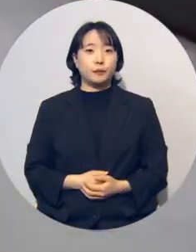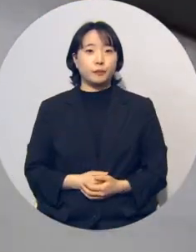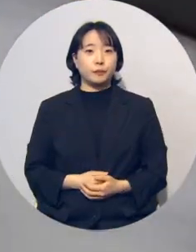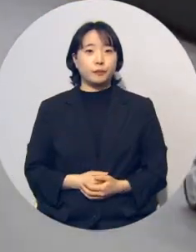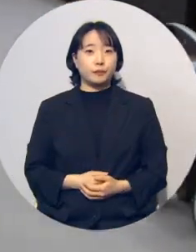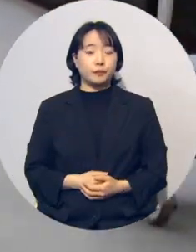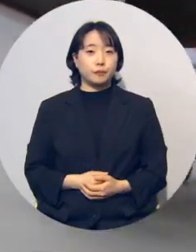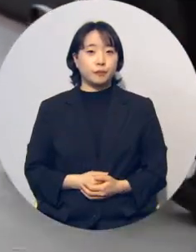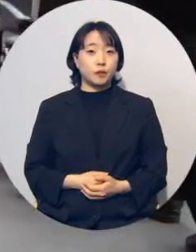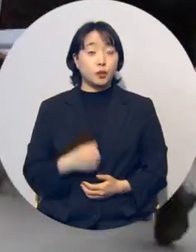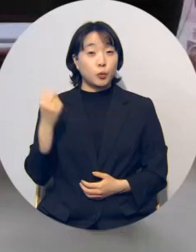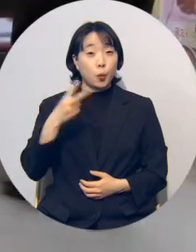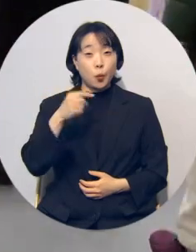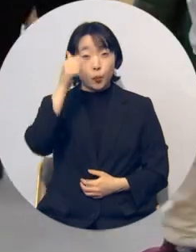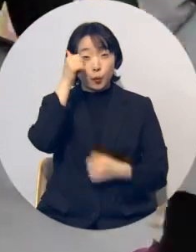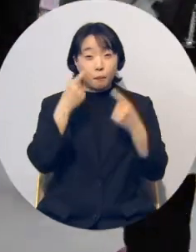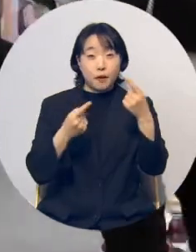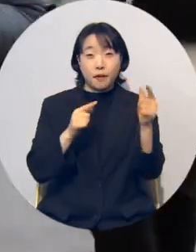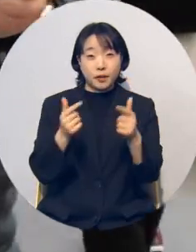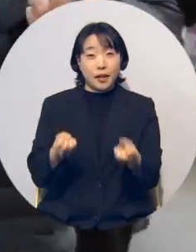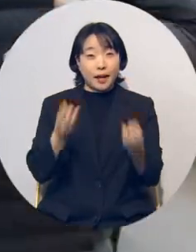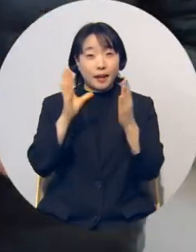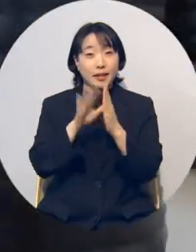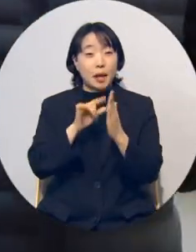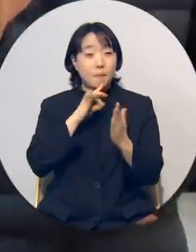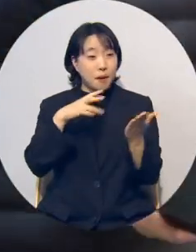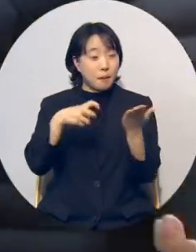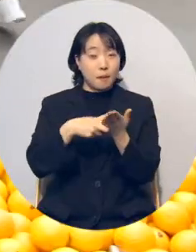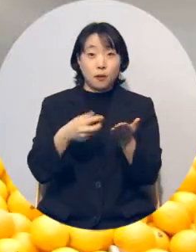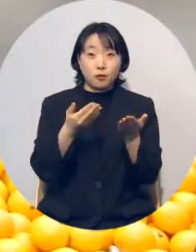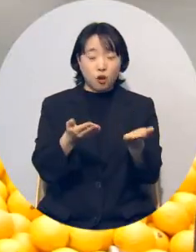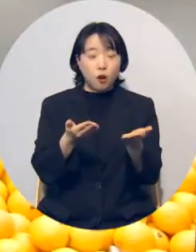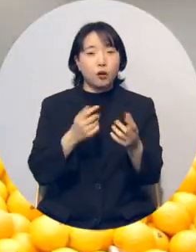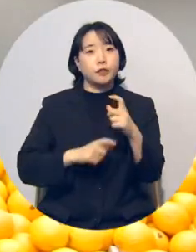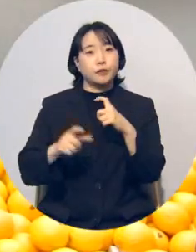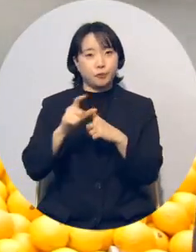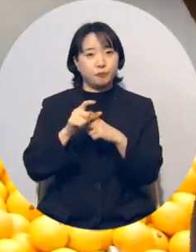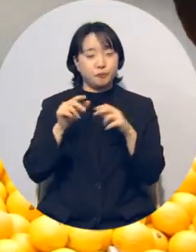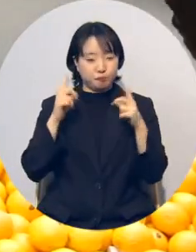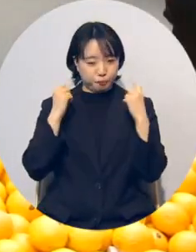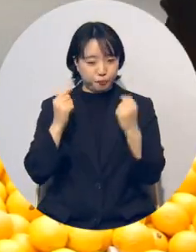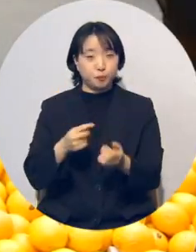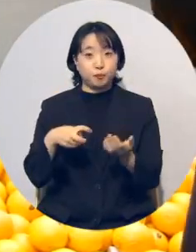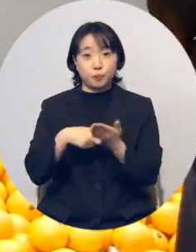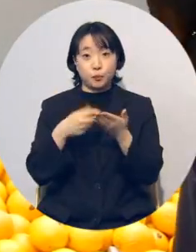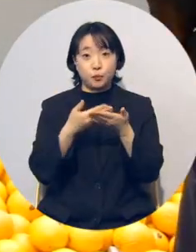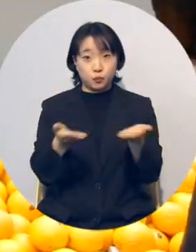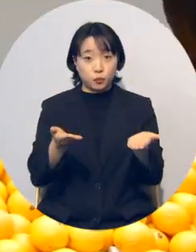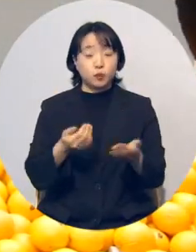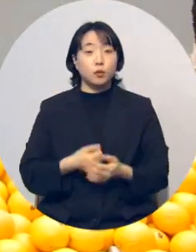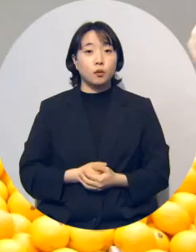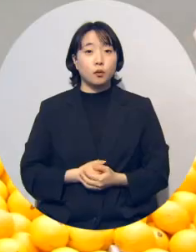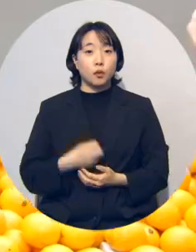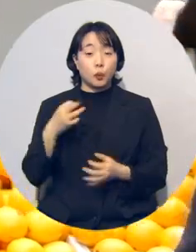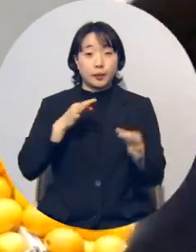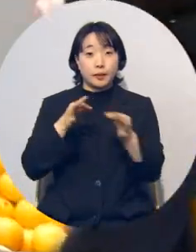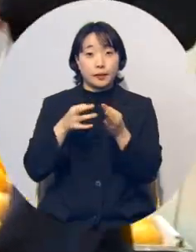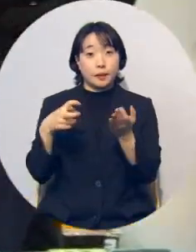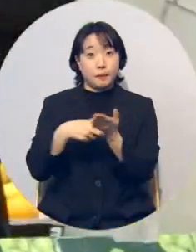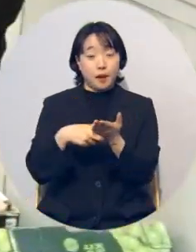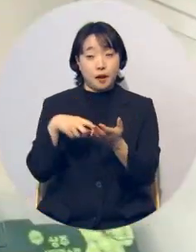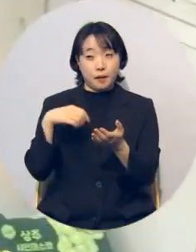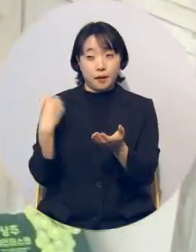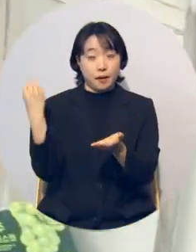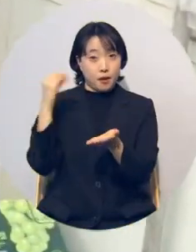정부는 명절에만 발급했던 제로페이 농알 상품권을 추가 발행하고 온누리 상품권 현장 환급 행사도